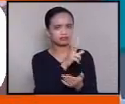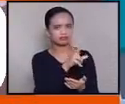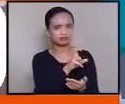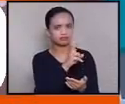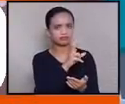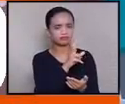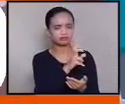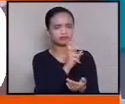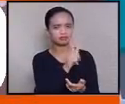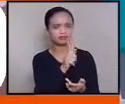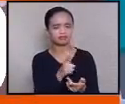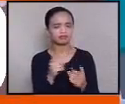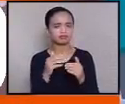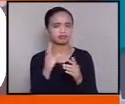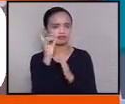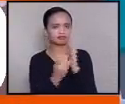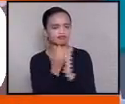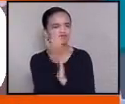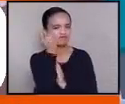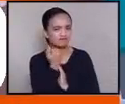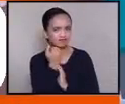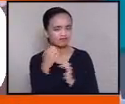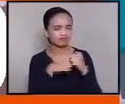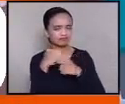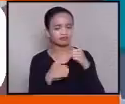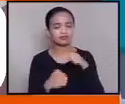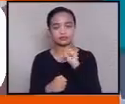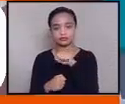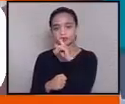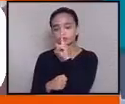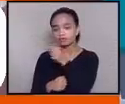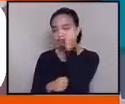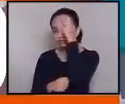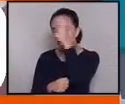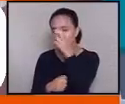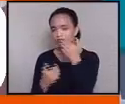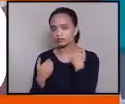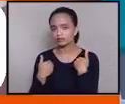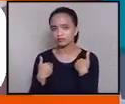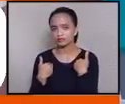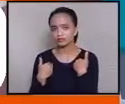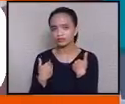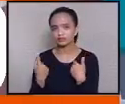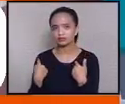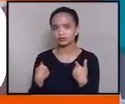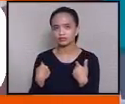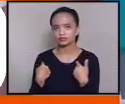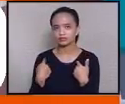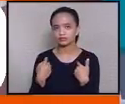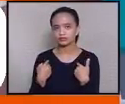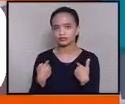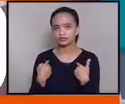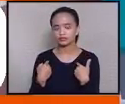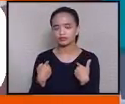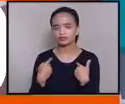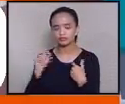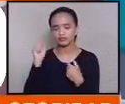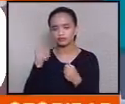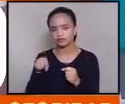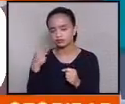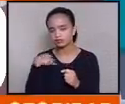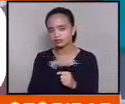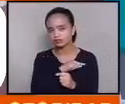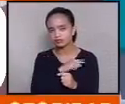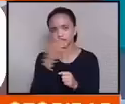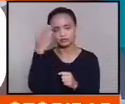hours. Kapos po talaga, sir. Engineer. Actually, sir, meron na akong ano dyan na nag-recommenda na rin ako sa management. Opo. Hindi ko lang po